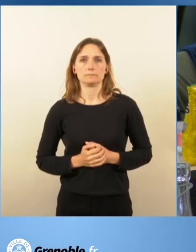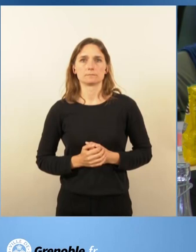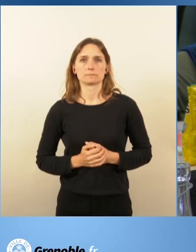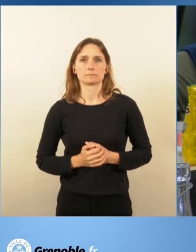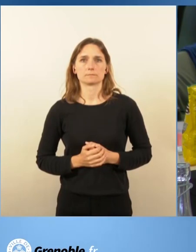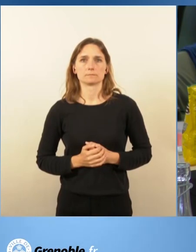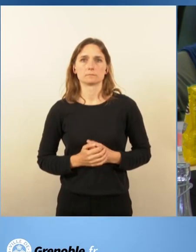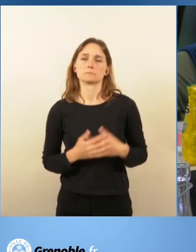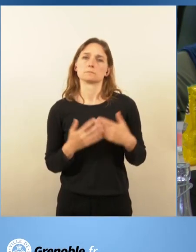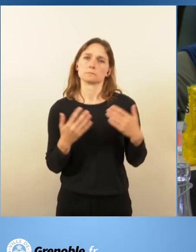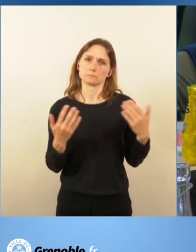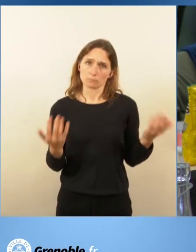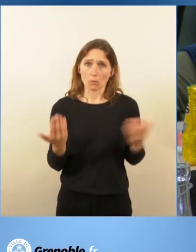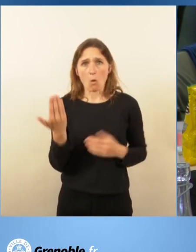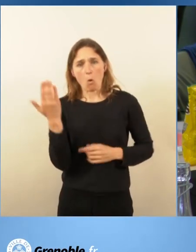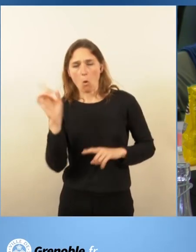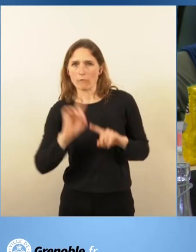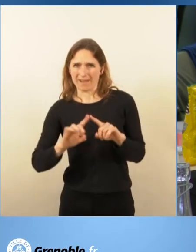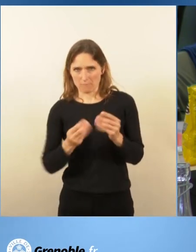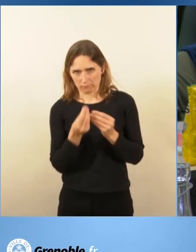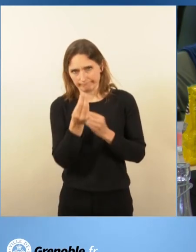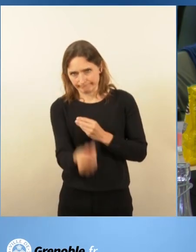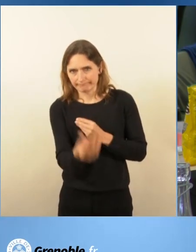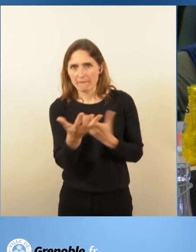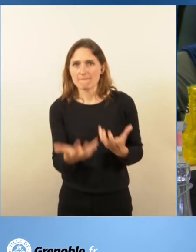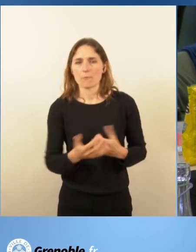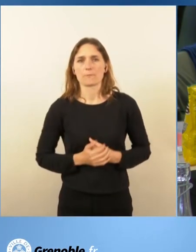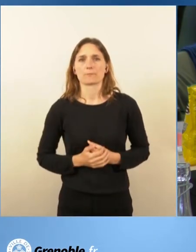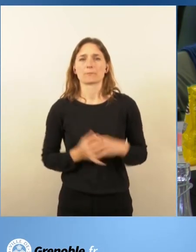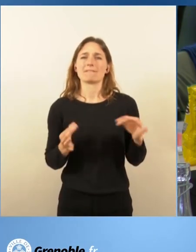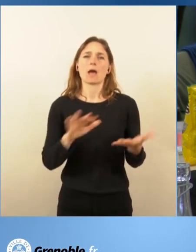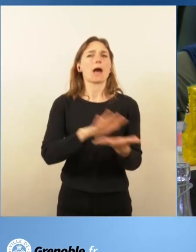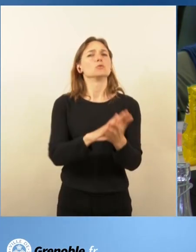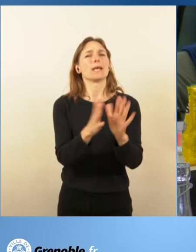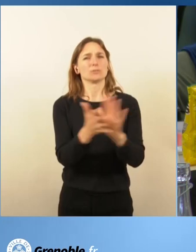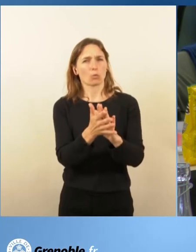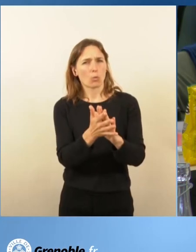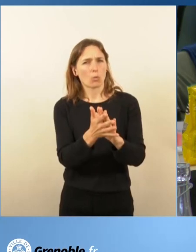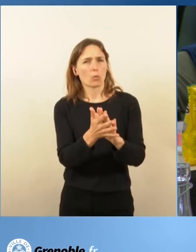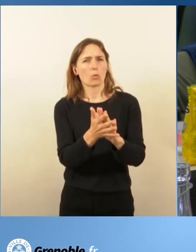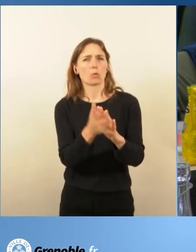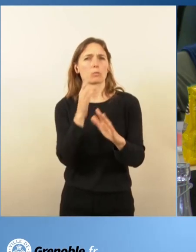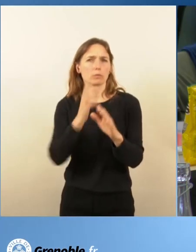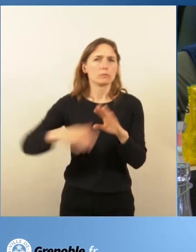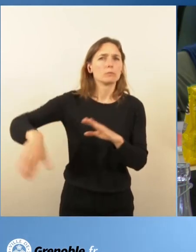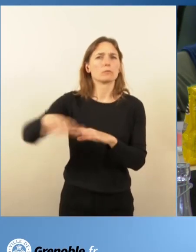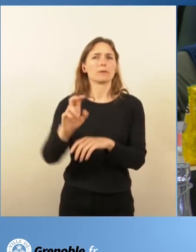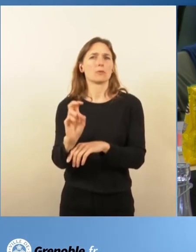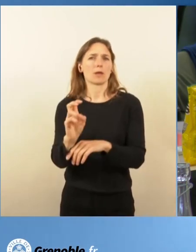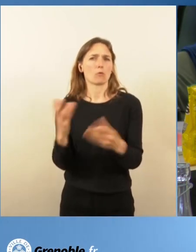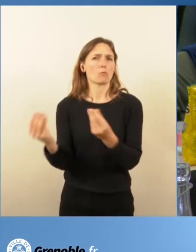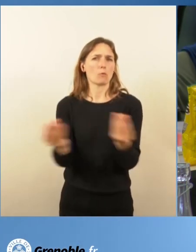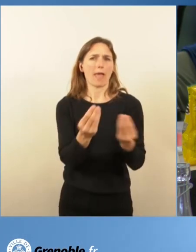quelques d'autres éléments par rapport aux associations d'éducation populaire